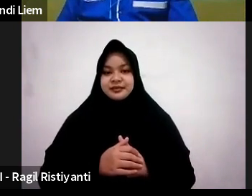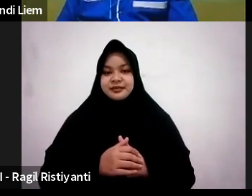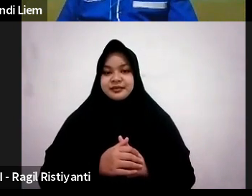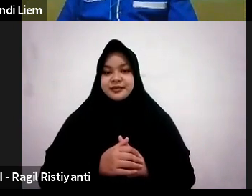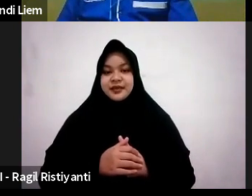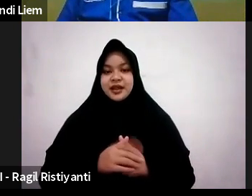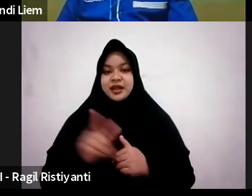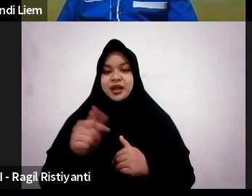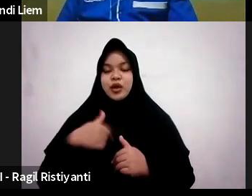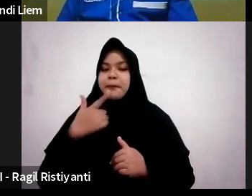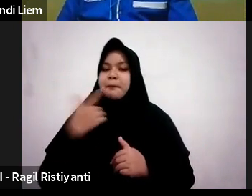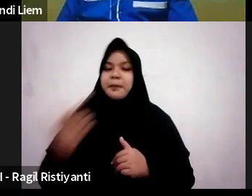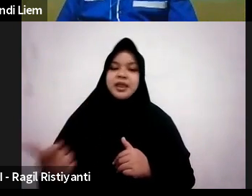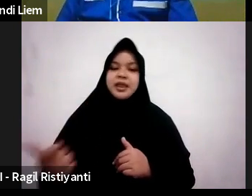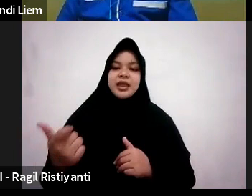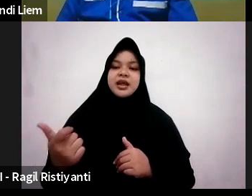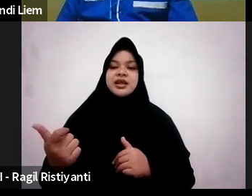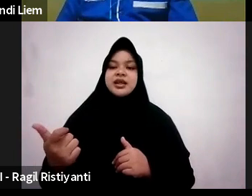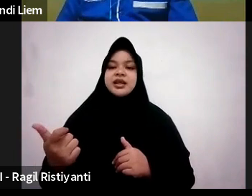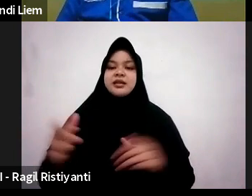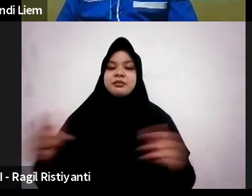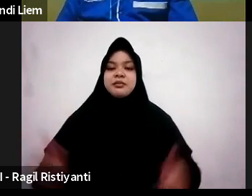penting dan sangat bagus